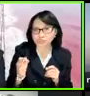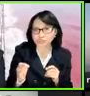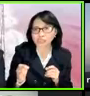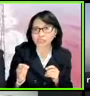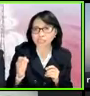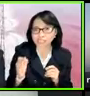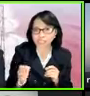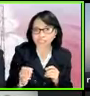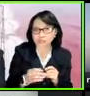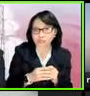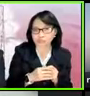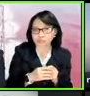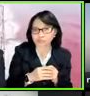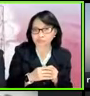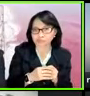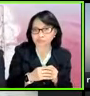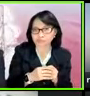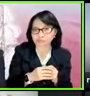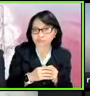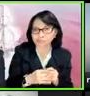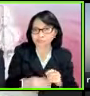Kristus Yesus